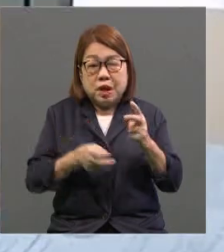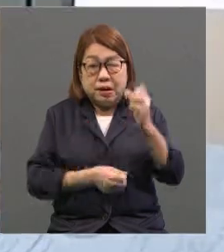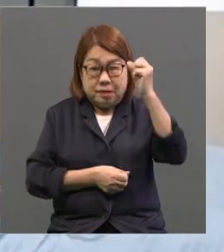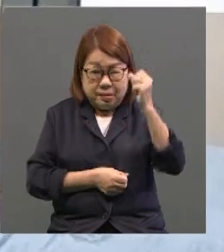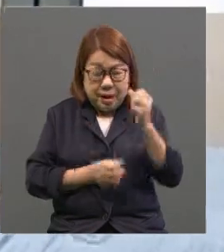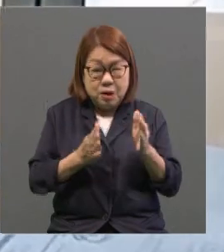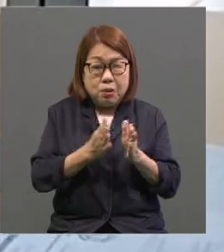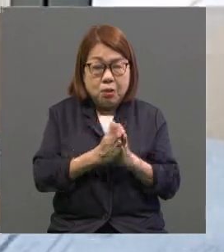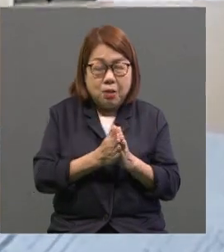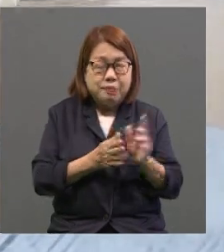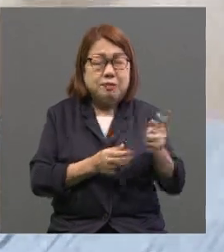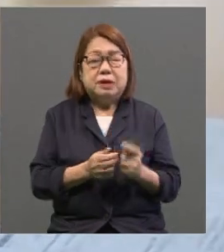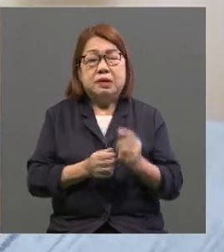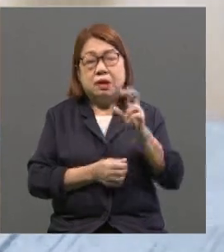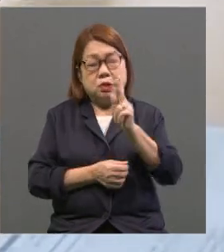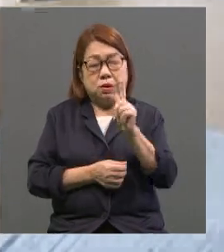เขาโดยเร็วครับ